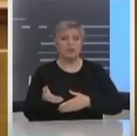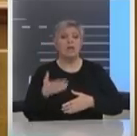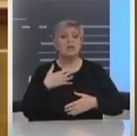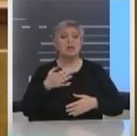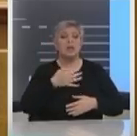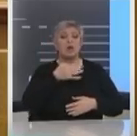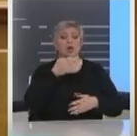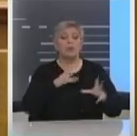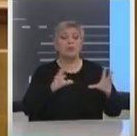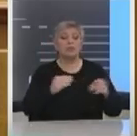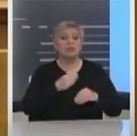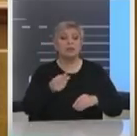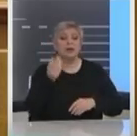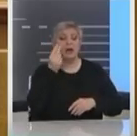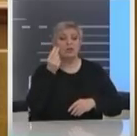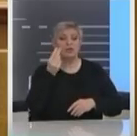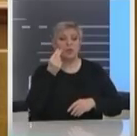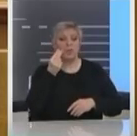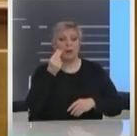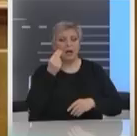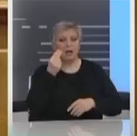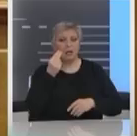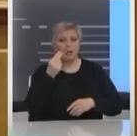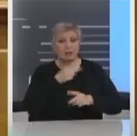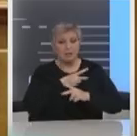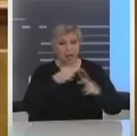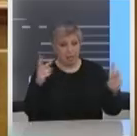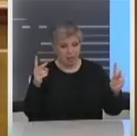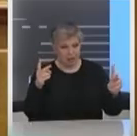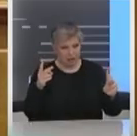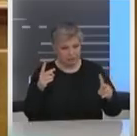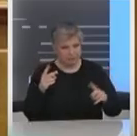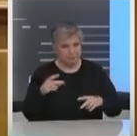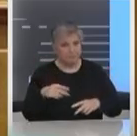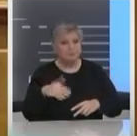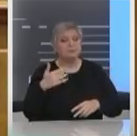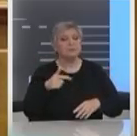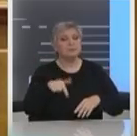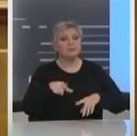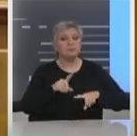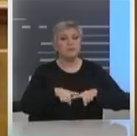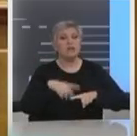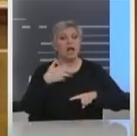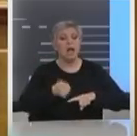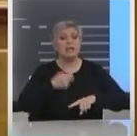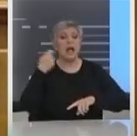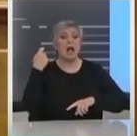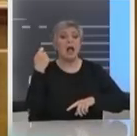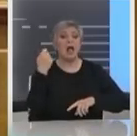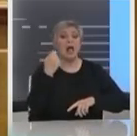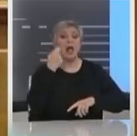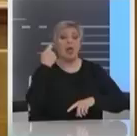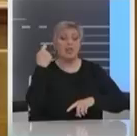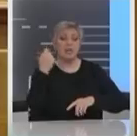μια φορά να είμαι τελείως ξεκάθαρος. Η χώρα έχει εθνική γραμμή, όπως χαράχθηκε